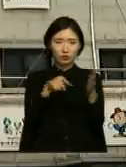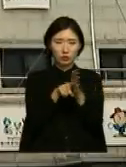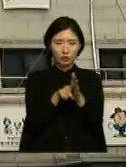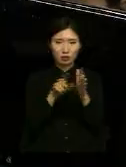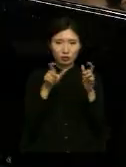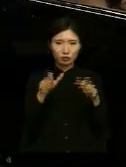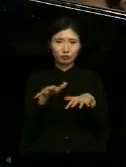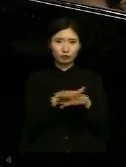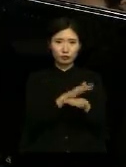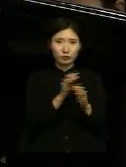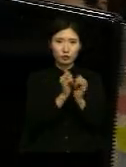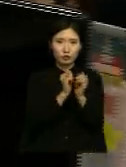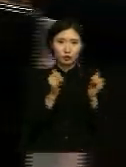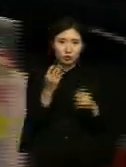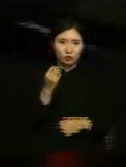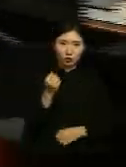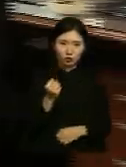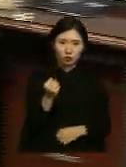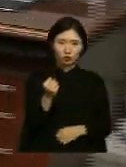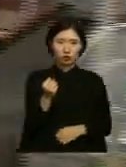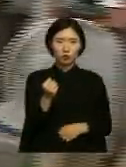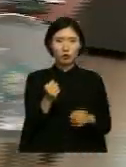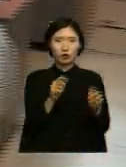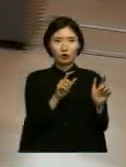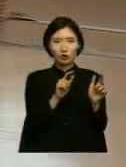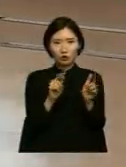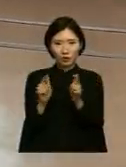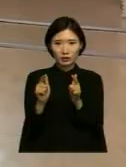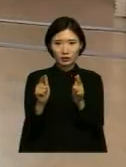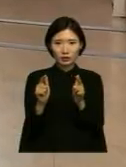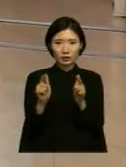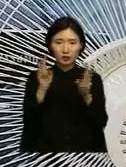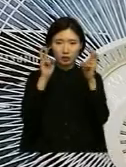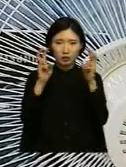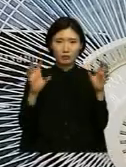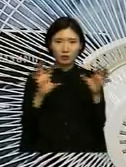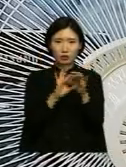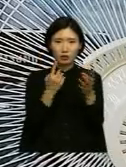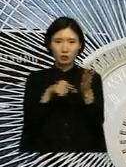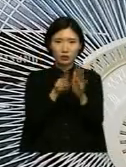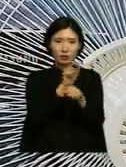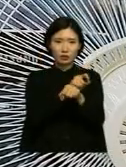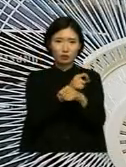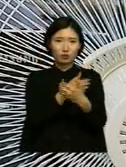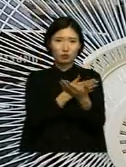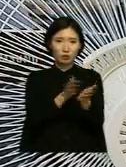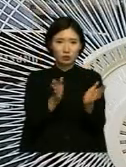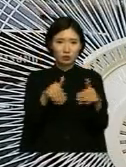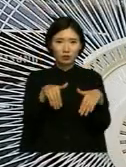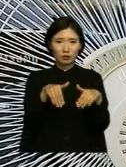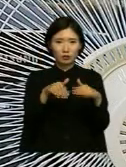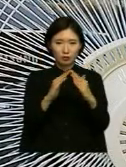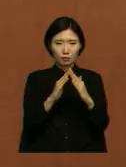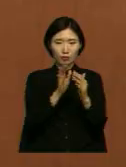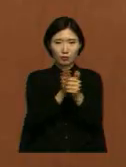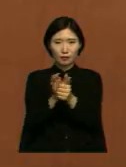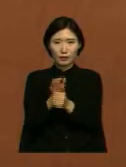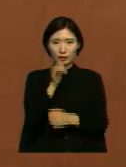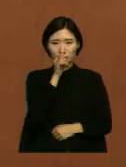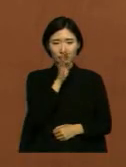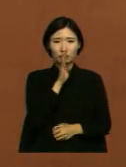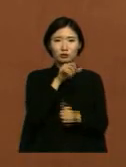인구와 일자리 기업유치를 유기적으로 연기하기 위해 사무공간을 배치하기도 했습니다 그친